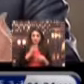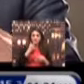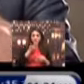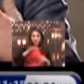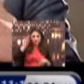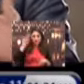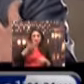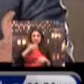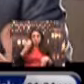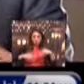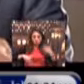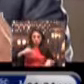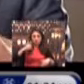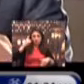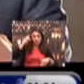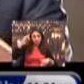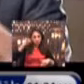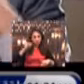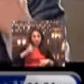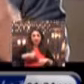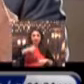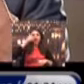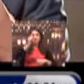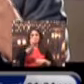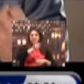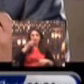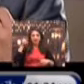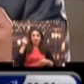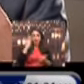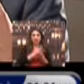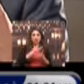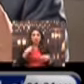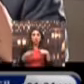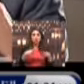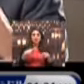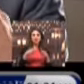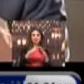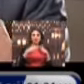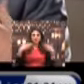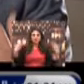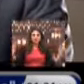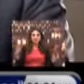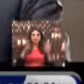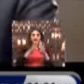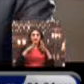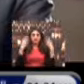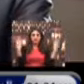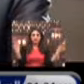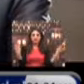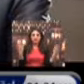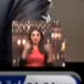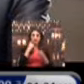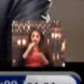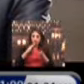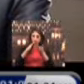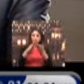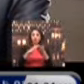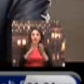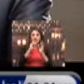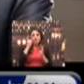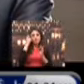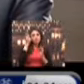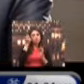انا قدرت اتمكن للوصول لهذه الفكره لاسعاد الاخرين من اللي هم مش